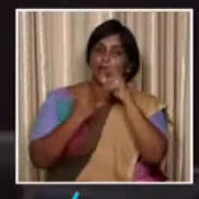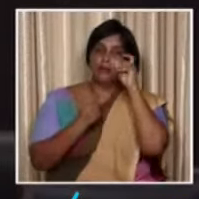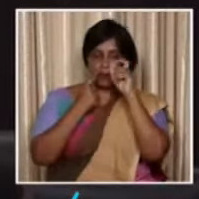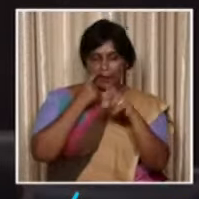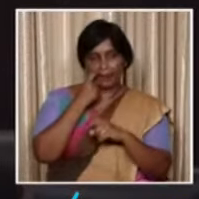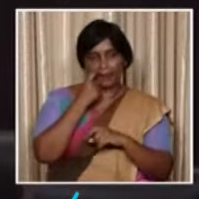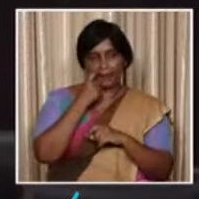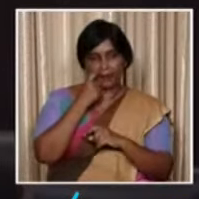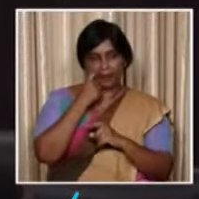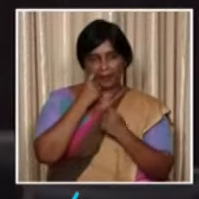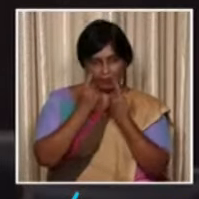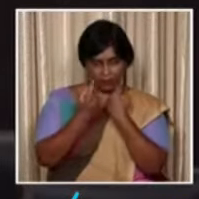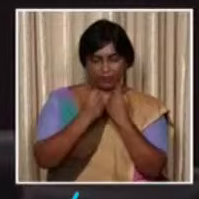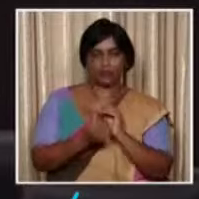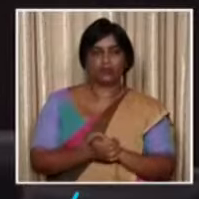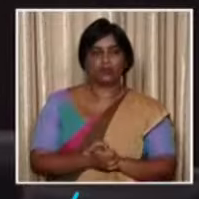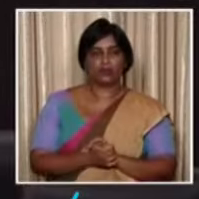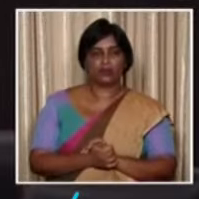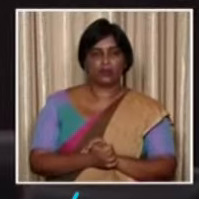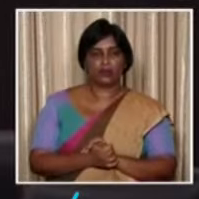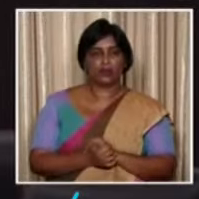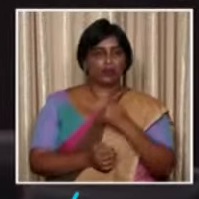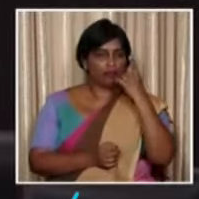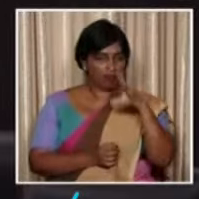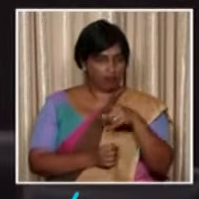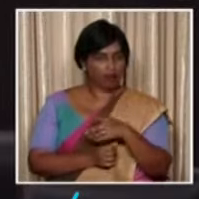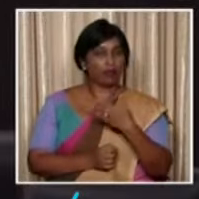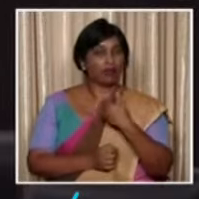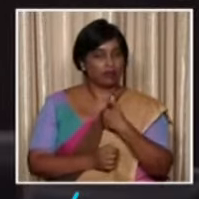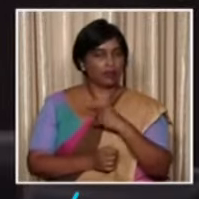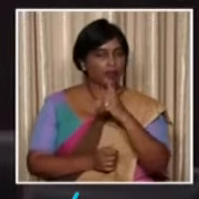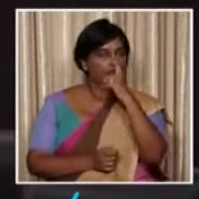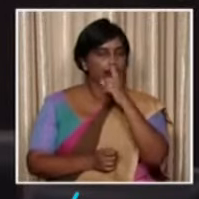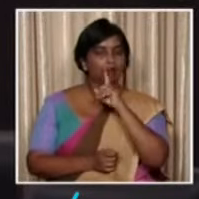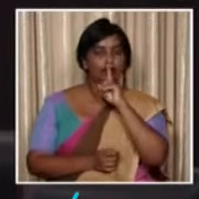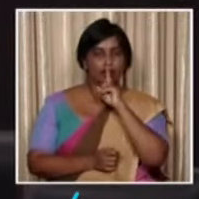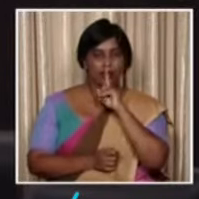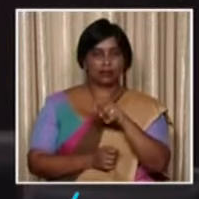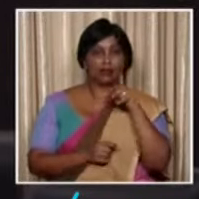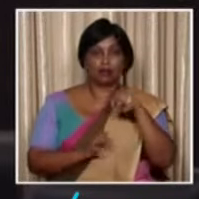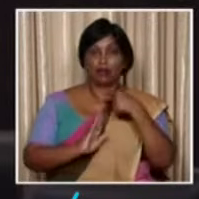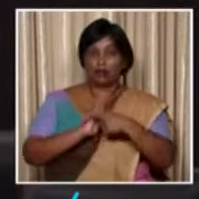පරීක්ෂා කරන්න ඒක නිසා මම එක දෙයයි කියන්නේ